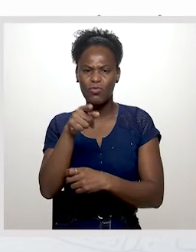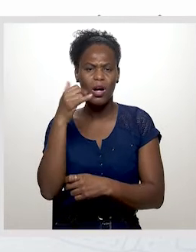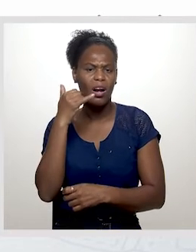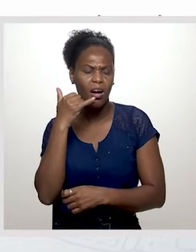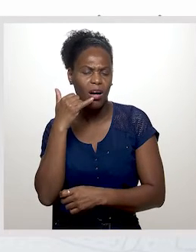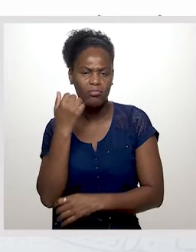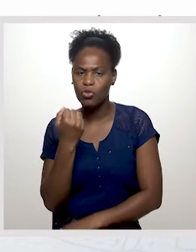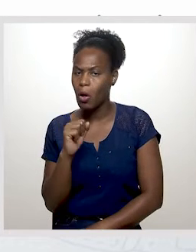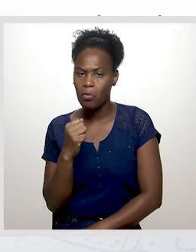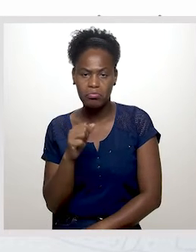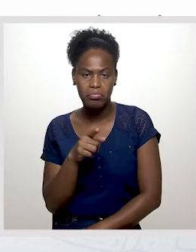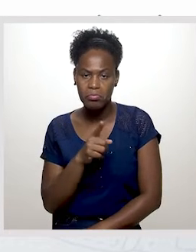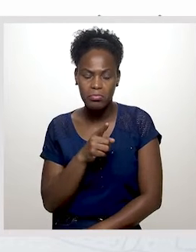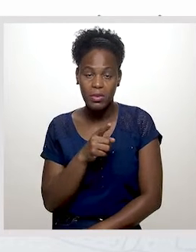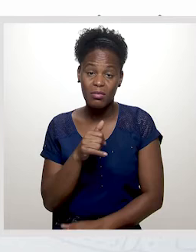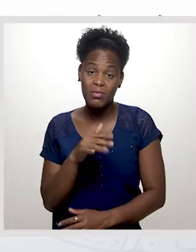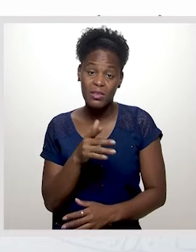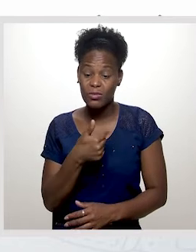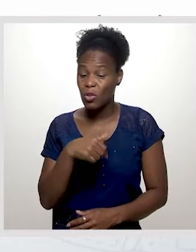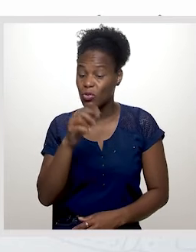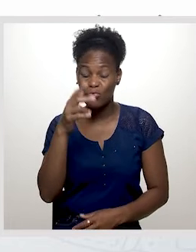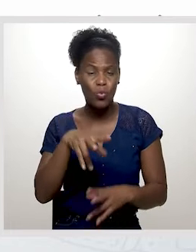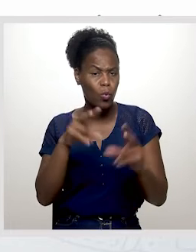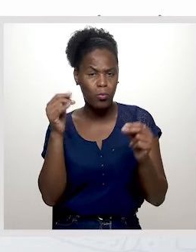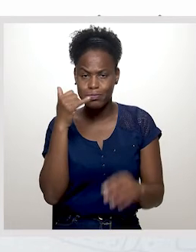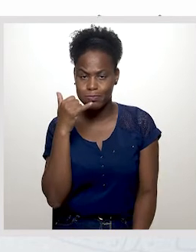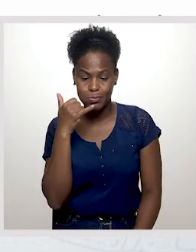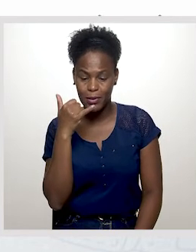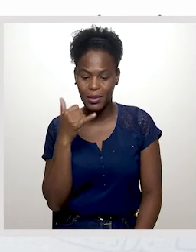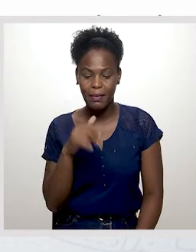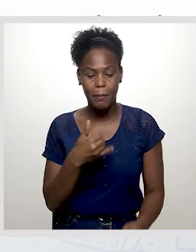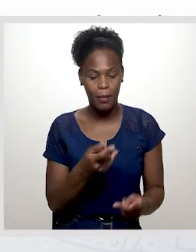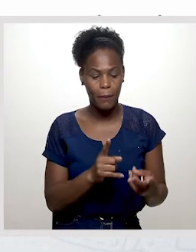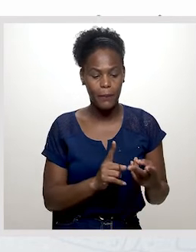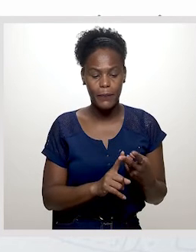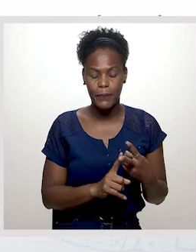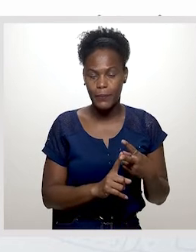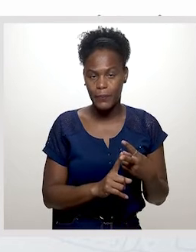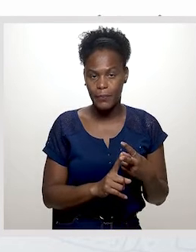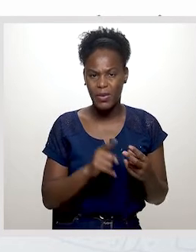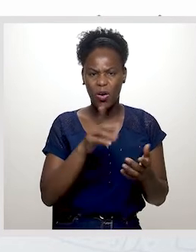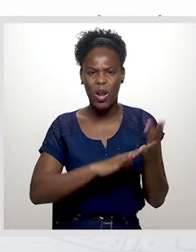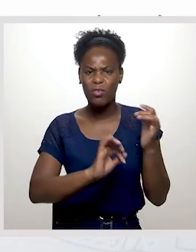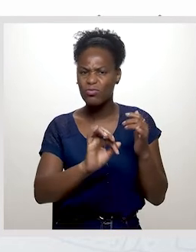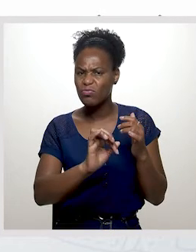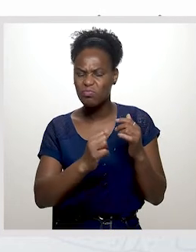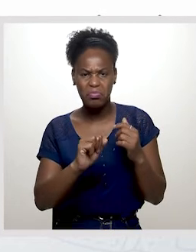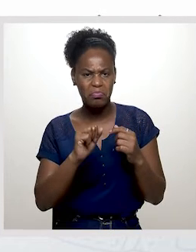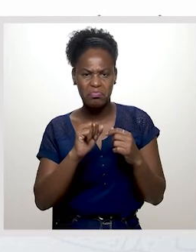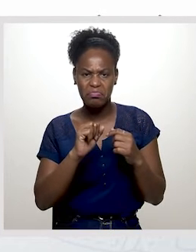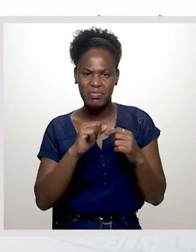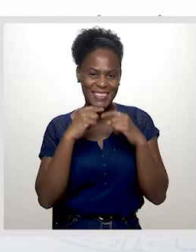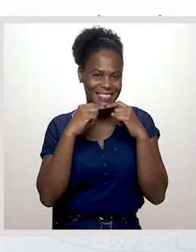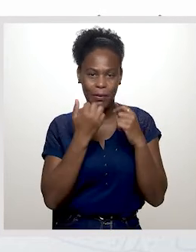Non. En fait, on ne se téléphone jamais. Après, tes collègues ne sont pas sympas?